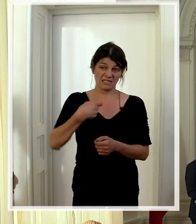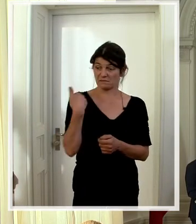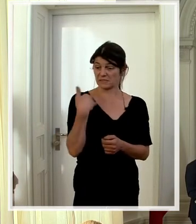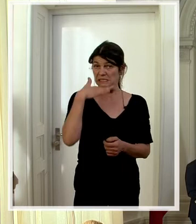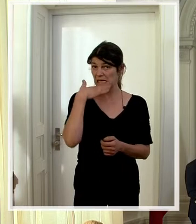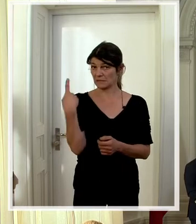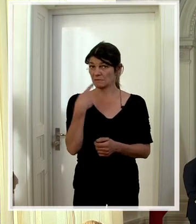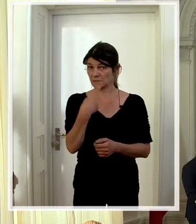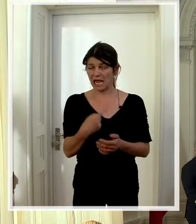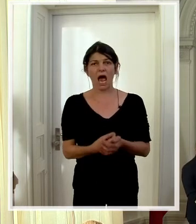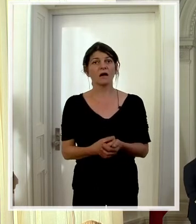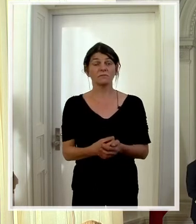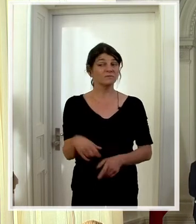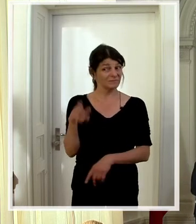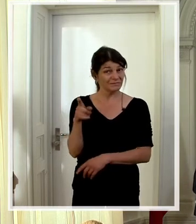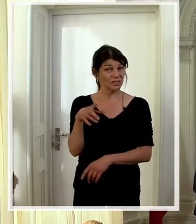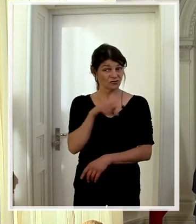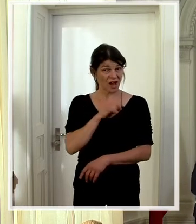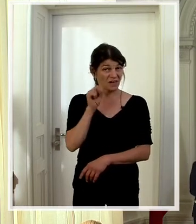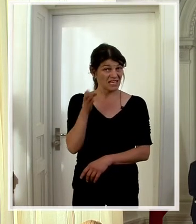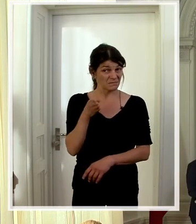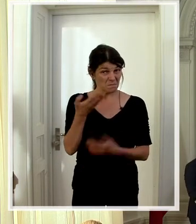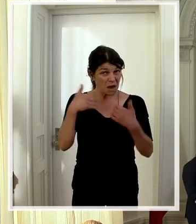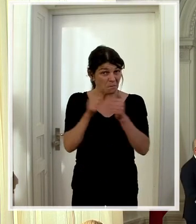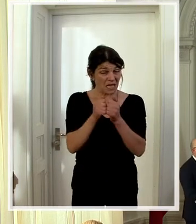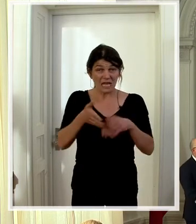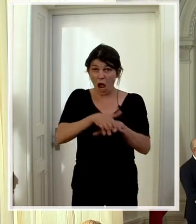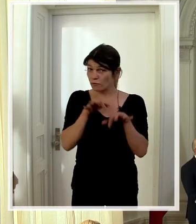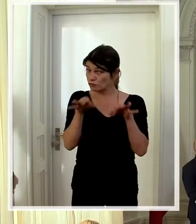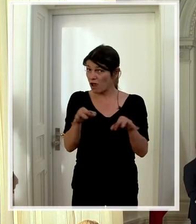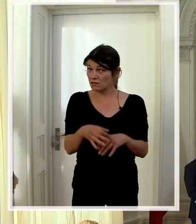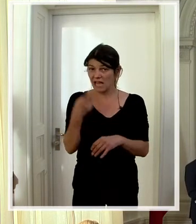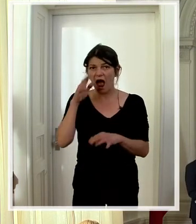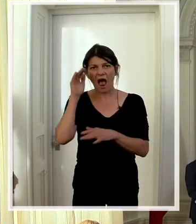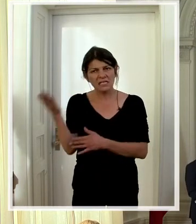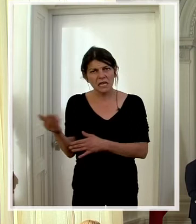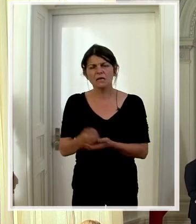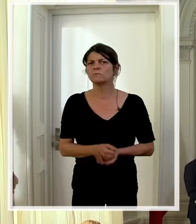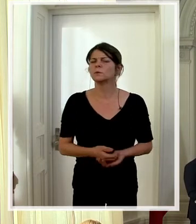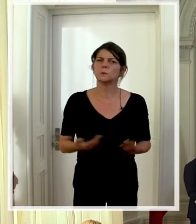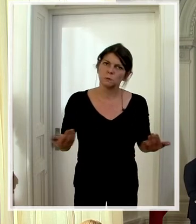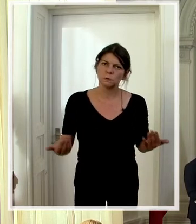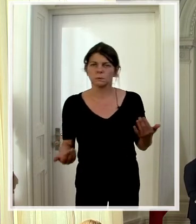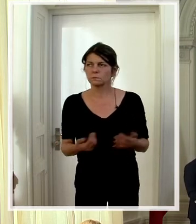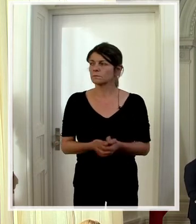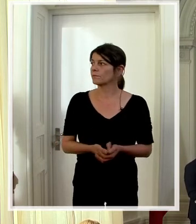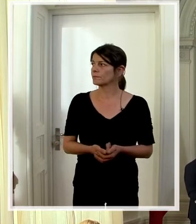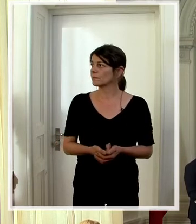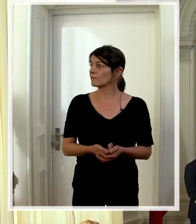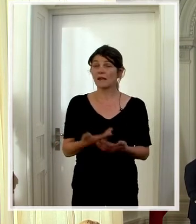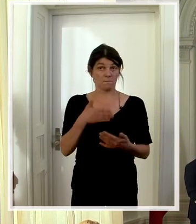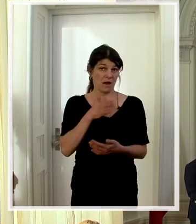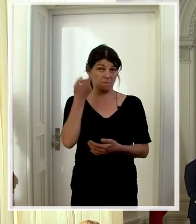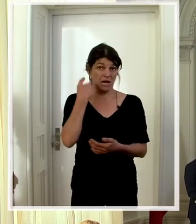im Leserbrief. Schafft die S-Bahn mehr Platz auf der Straße, Erich Hasler? Ja. Ist also nach meiner